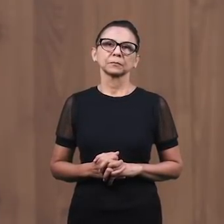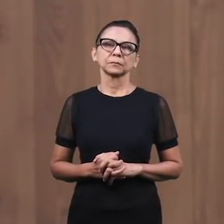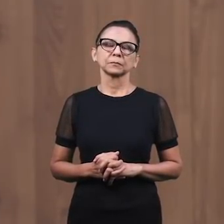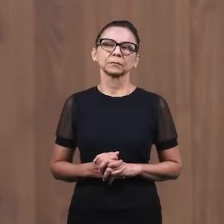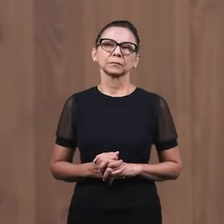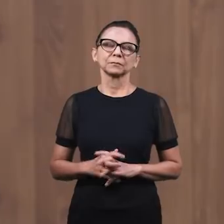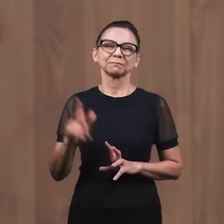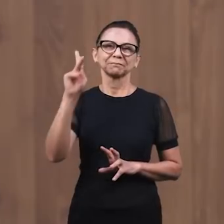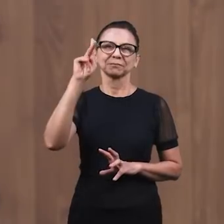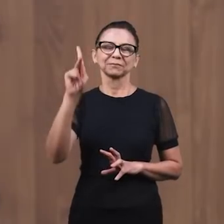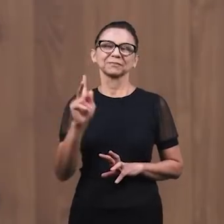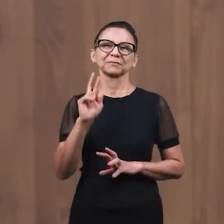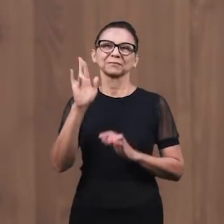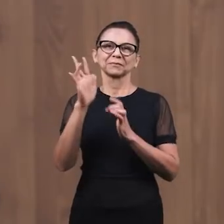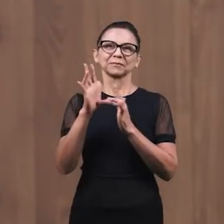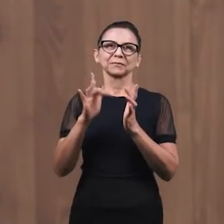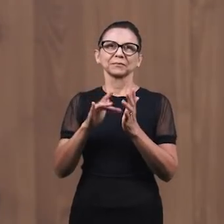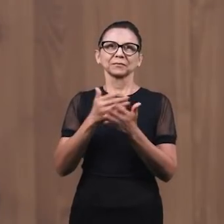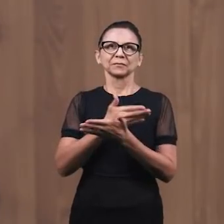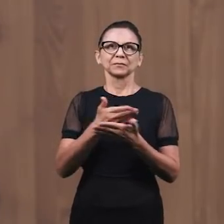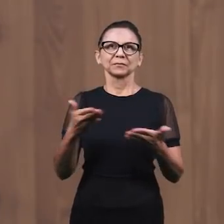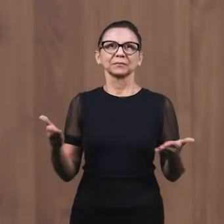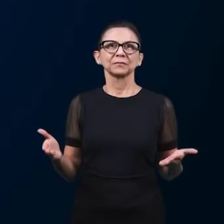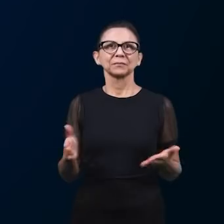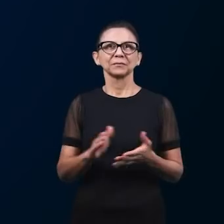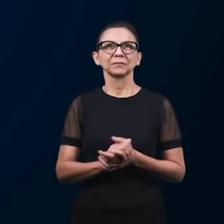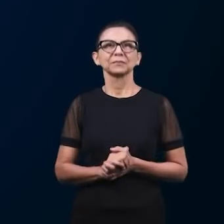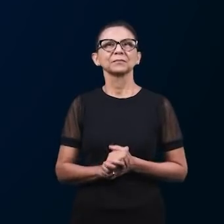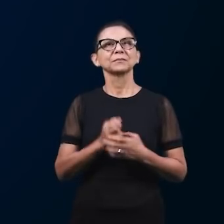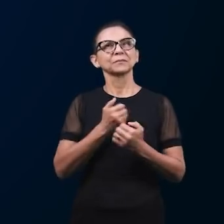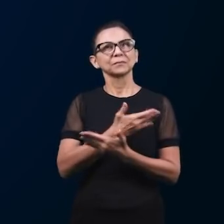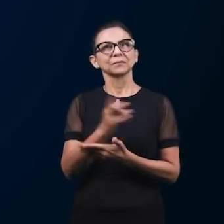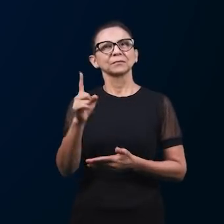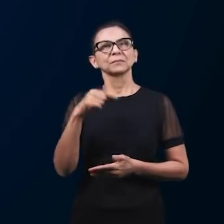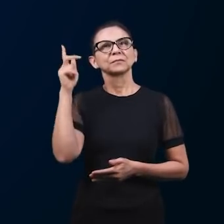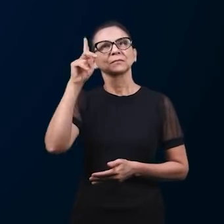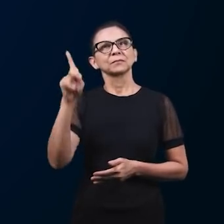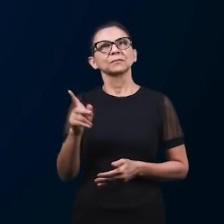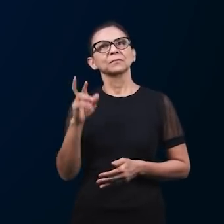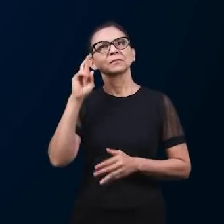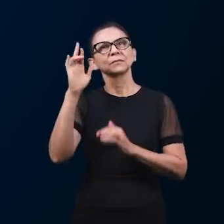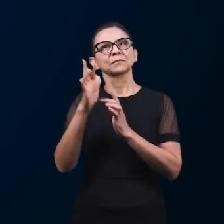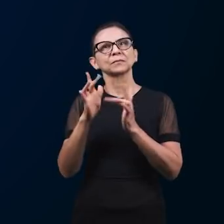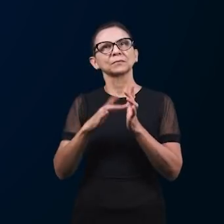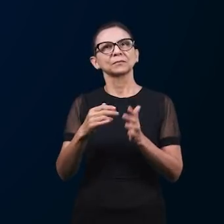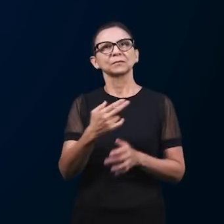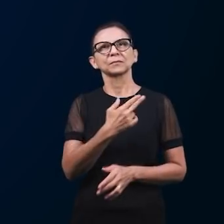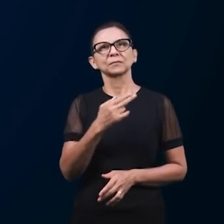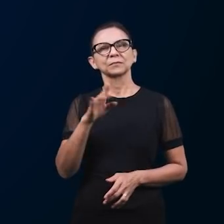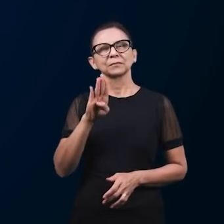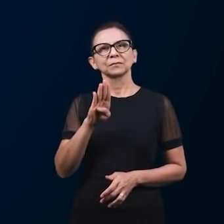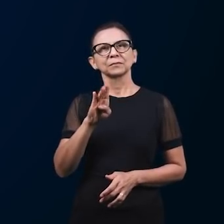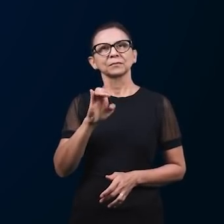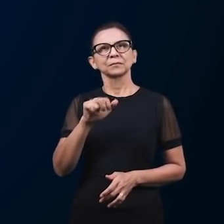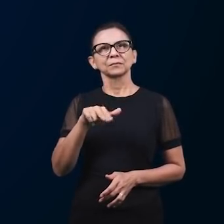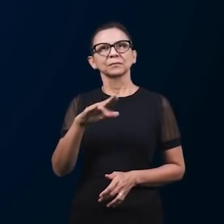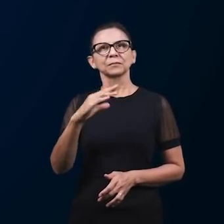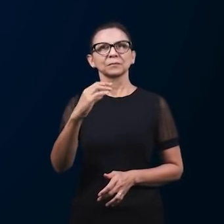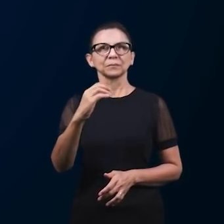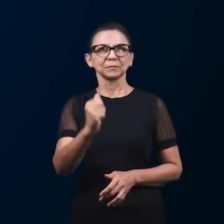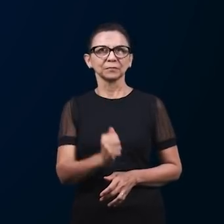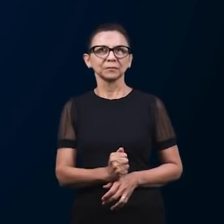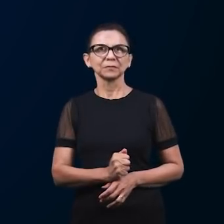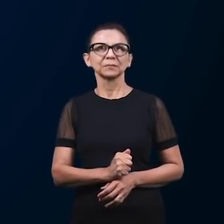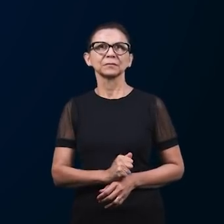Munique. Irmã Bianca, a paz do Senhor Jesus. Ich begrüße alle mit dem Frieden des Herrn. Ich heiße Bianca